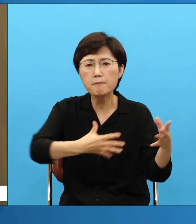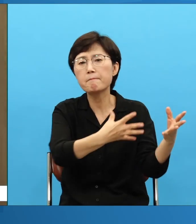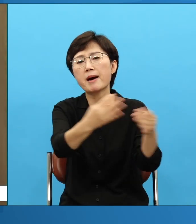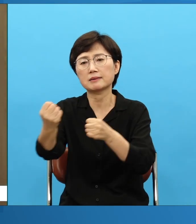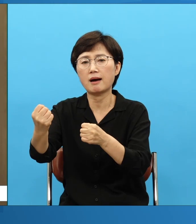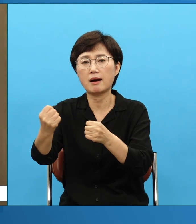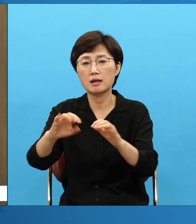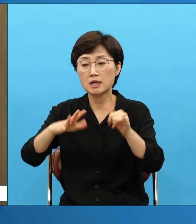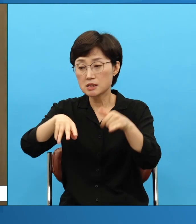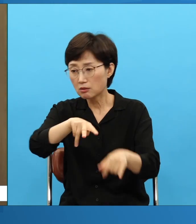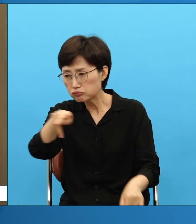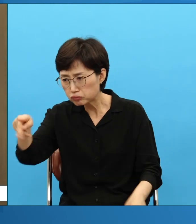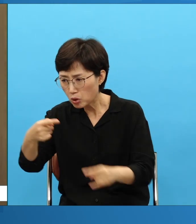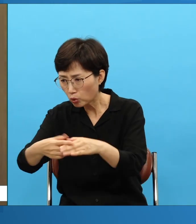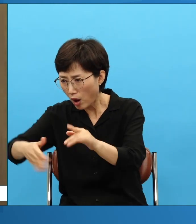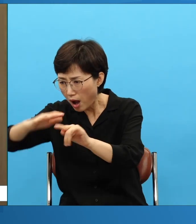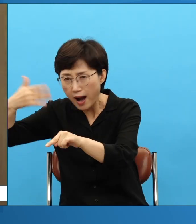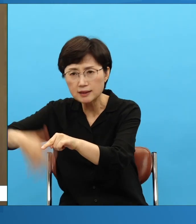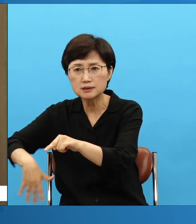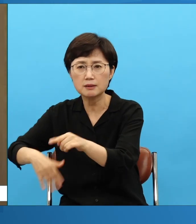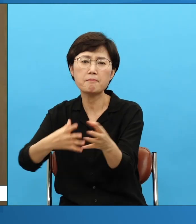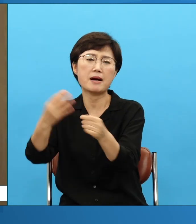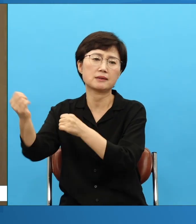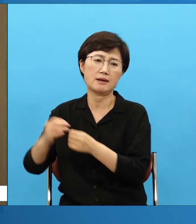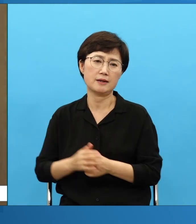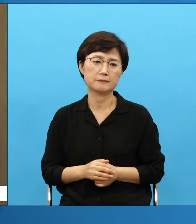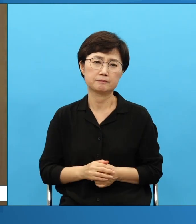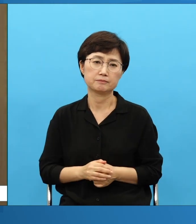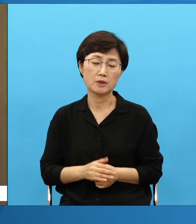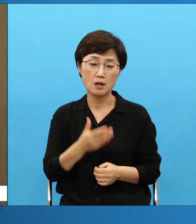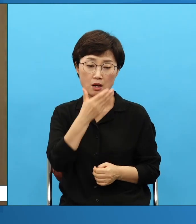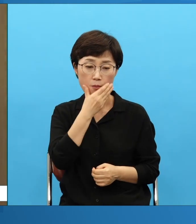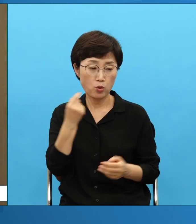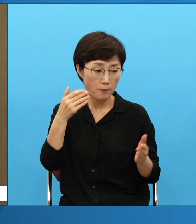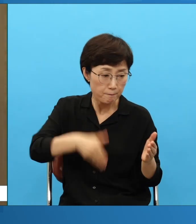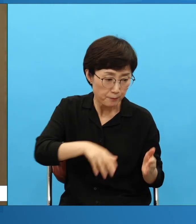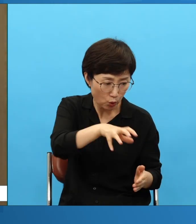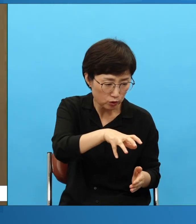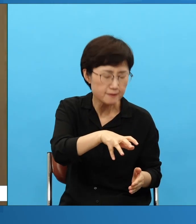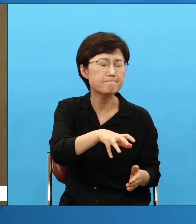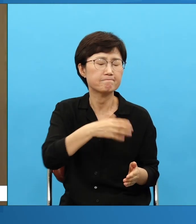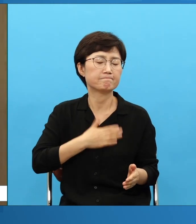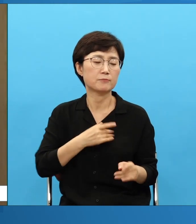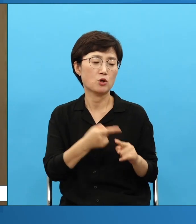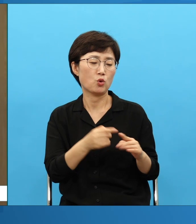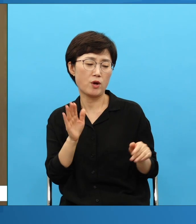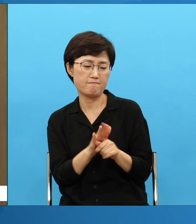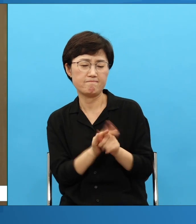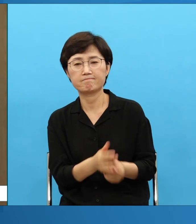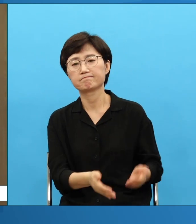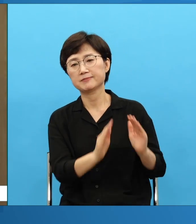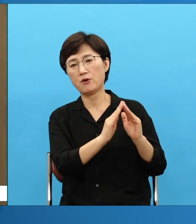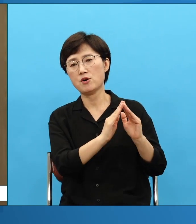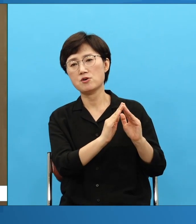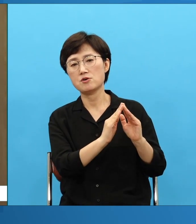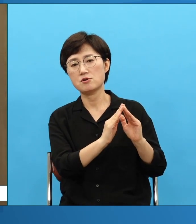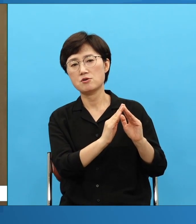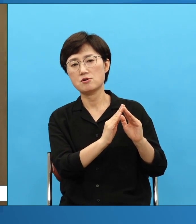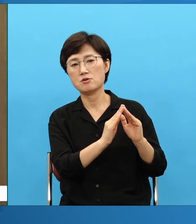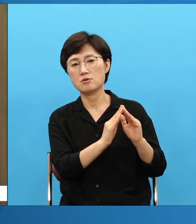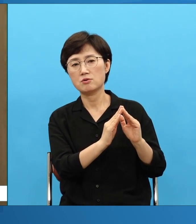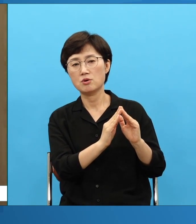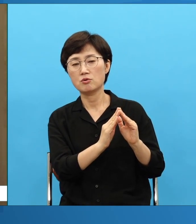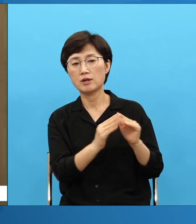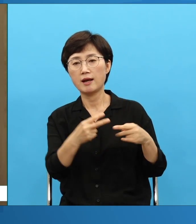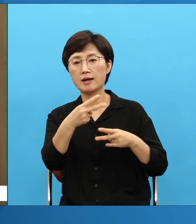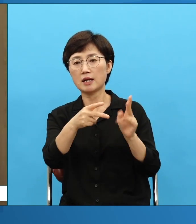우리도 개척교회를 하나씩 복음 못 들은 곳에 만들자는 거예요. 전 총회 산하,